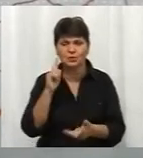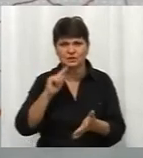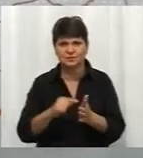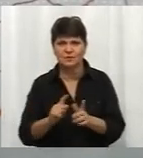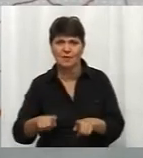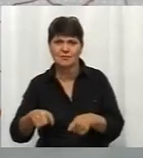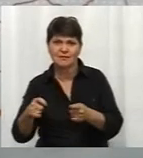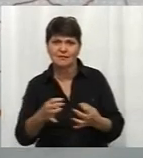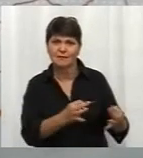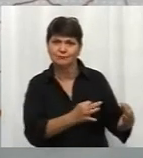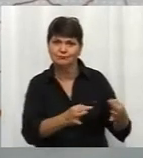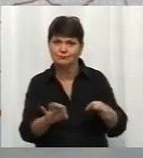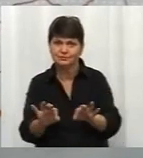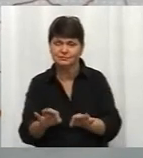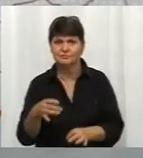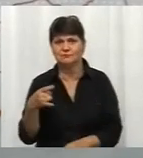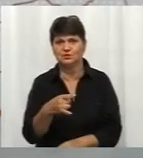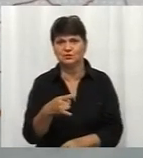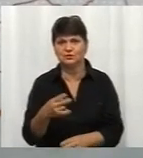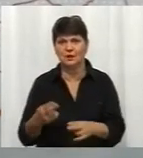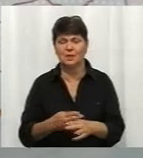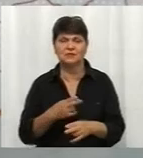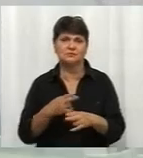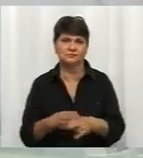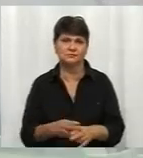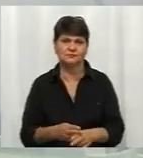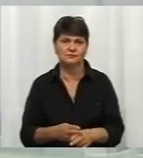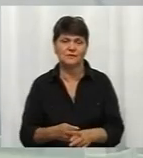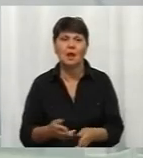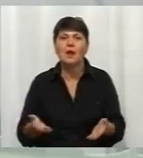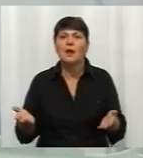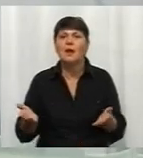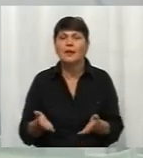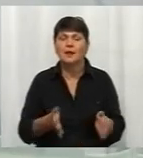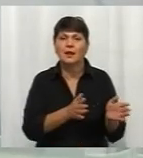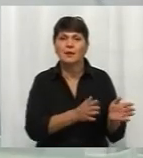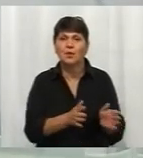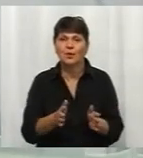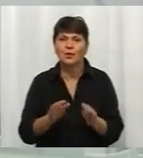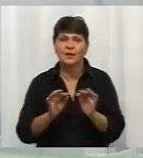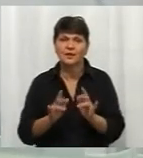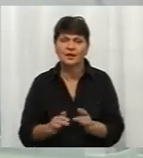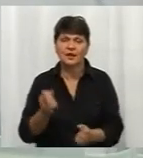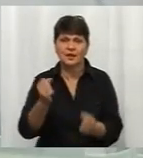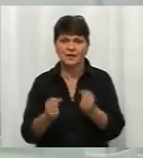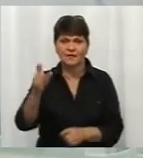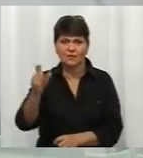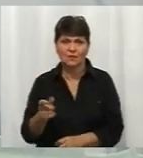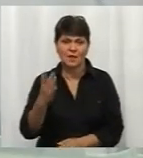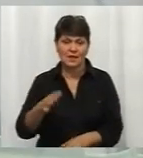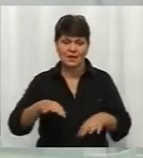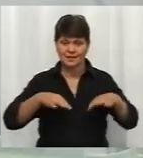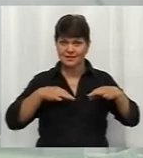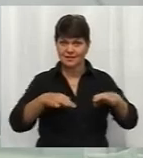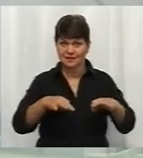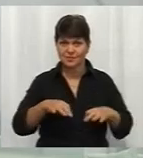надання безперешкодного проїзду. А який порядок дій для водіїв у разі, якщо їде транспортний засіб